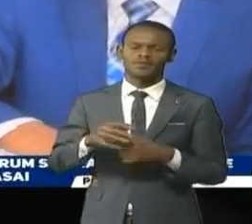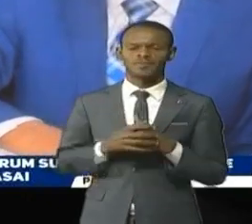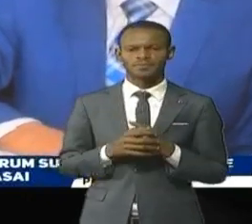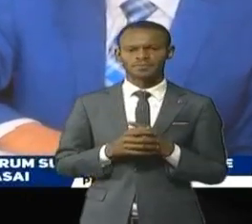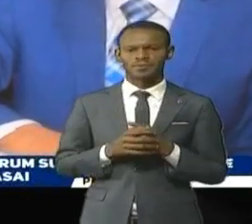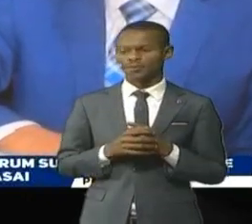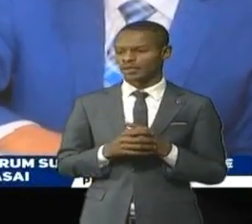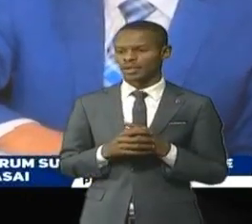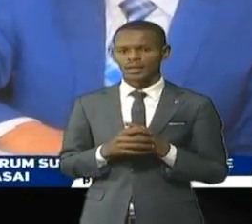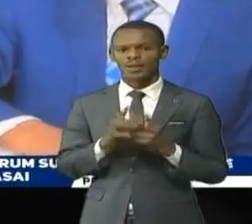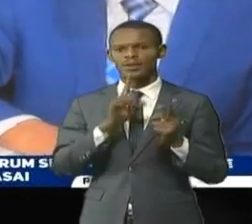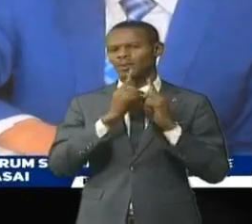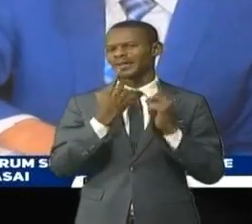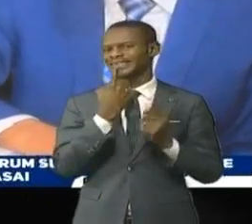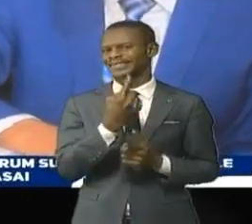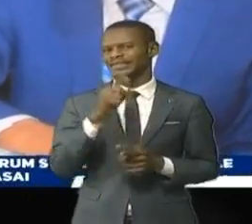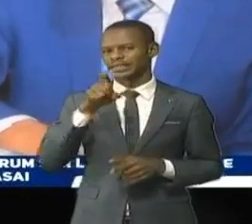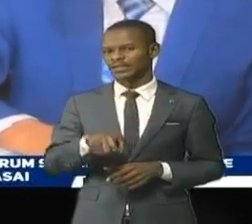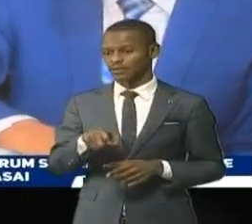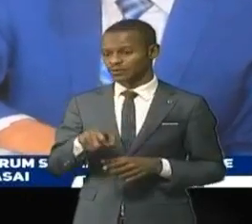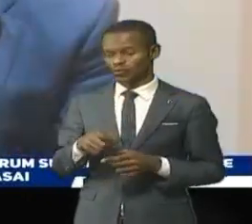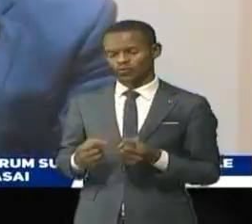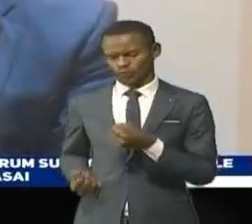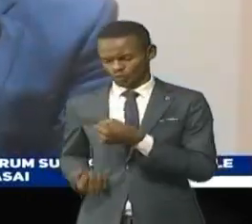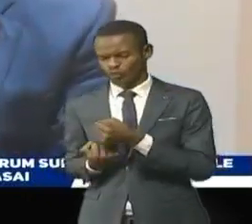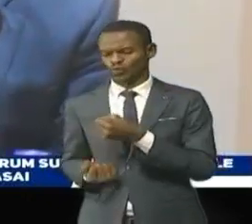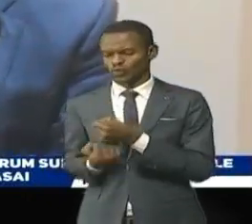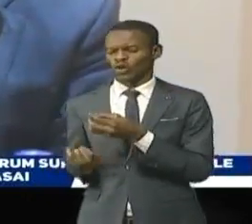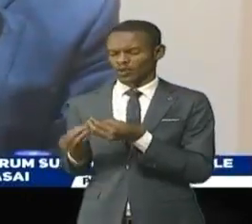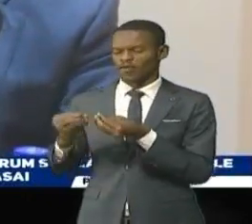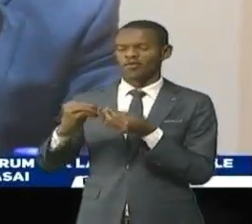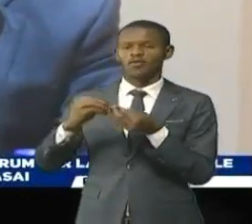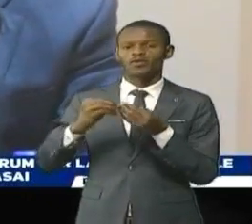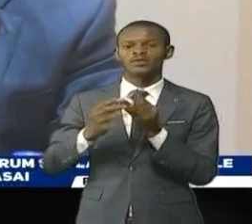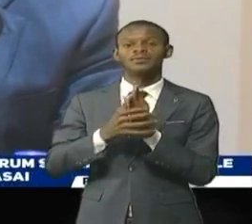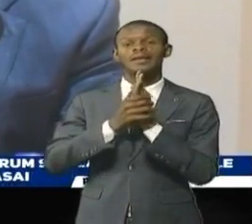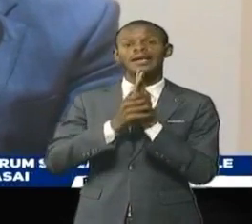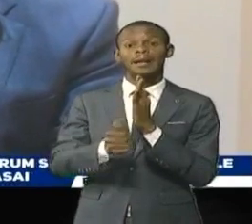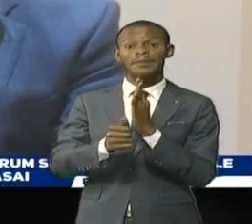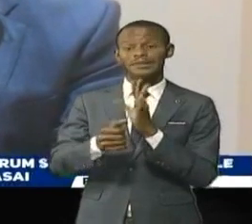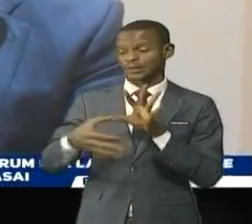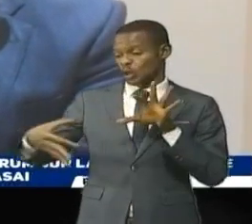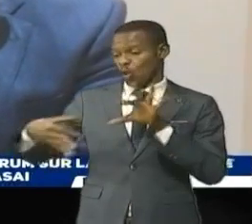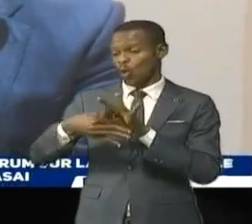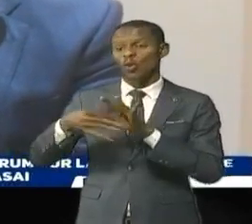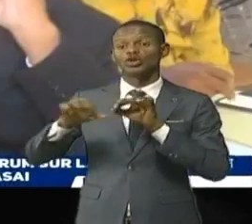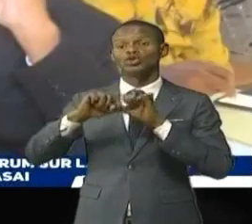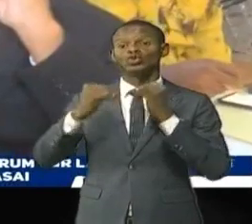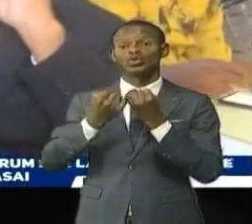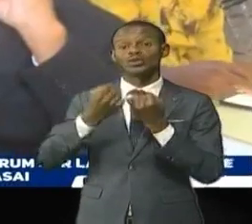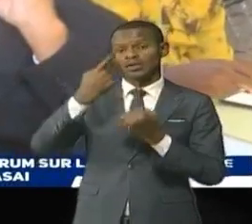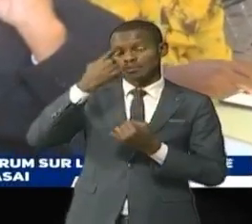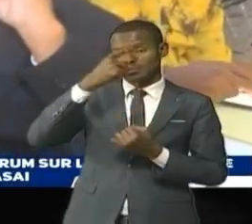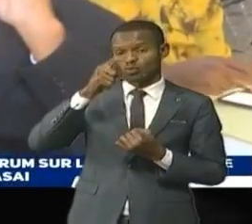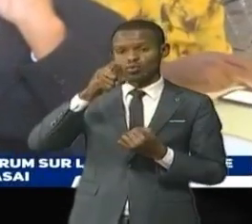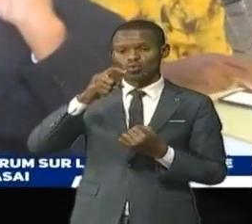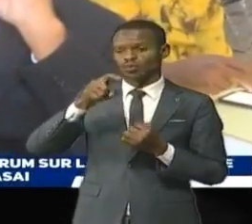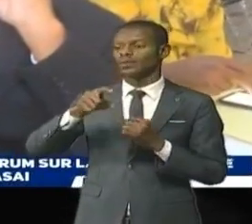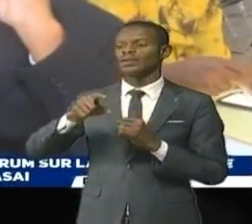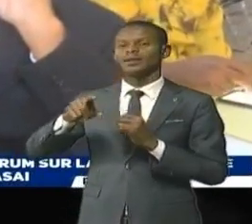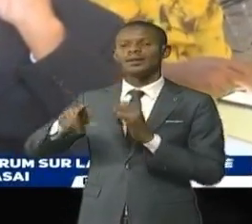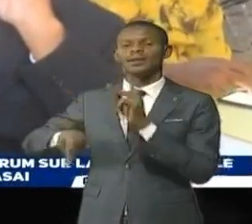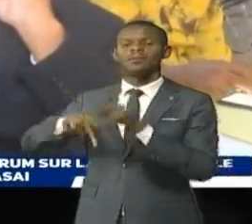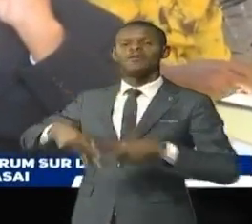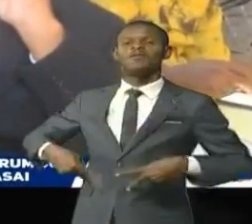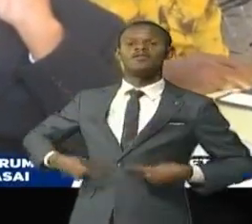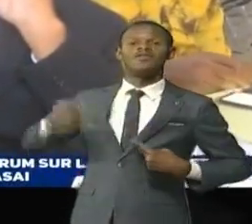cohésion sociale et le développement de l'espace kassaïen le 18 décembre dernier, c'est ce 27 décembre 2022 que s'est tenu l'atelier